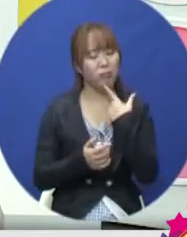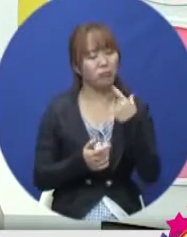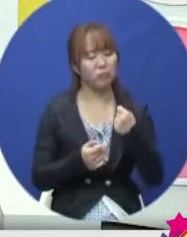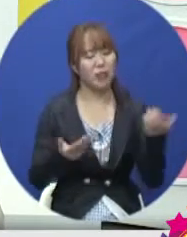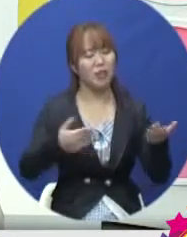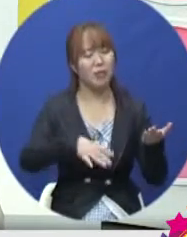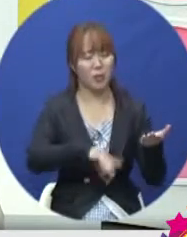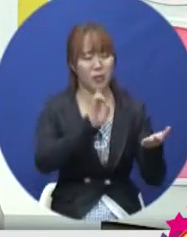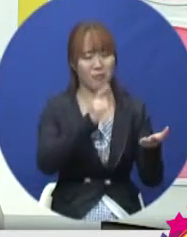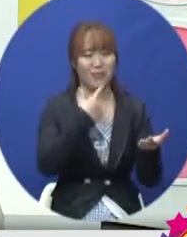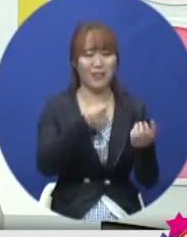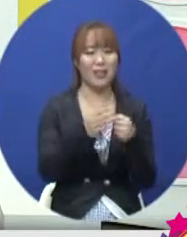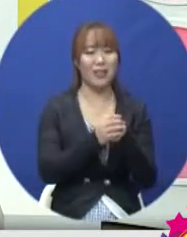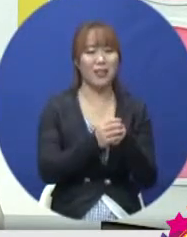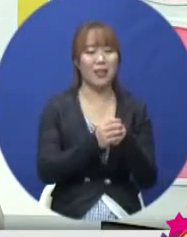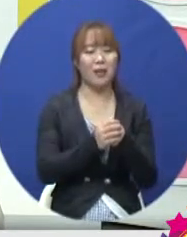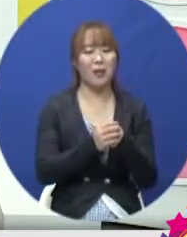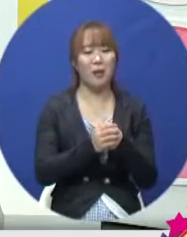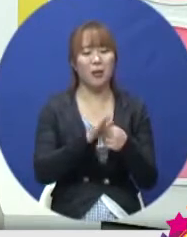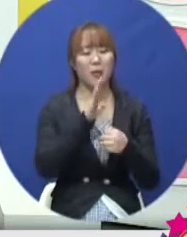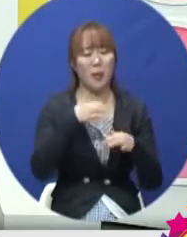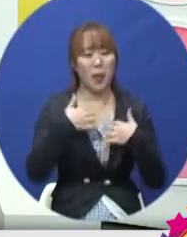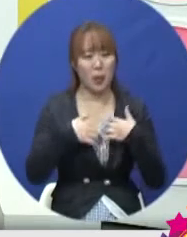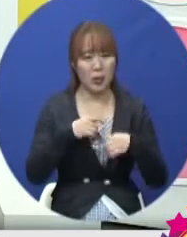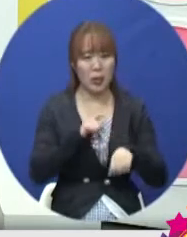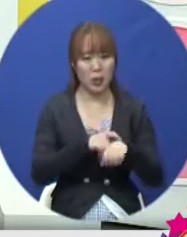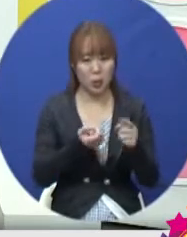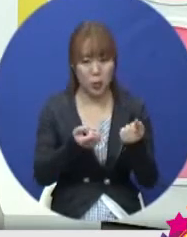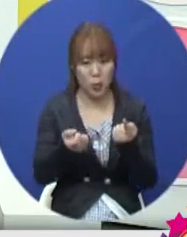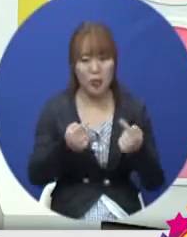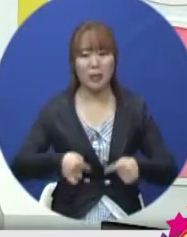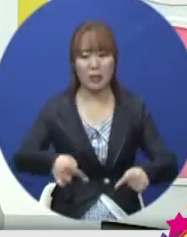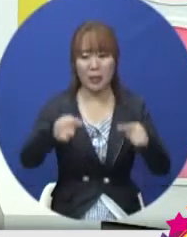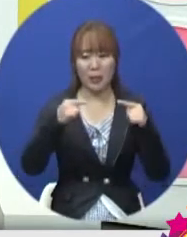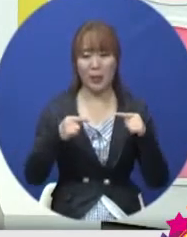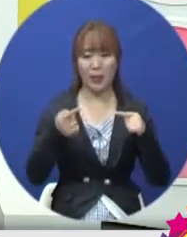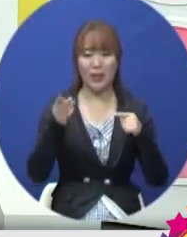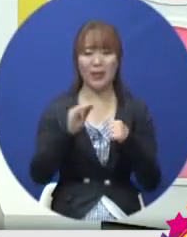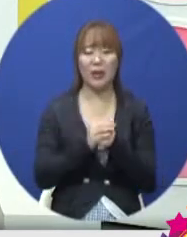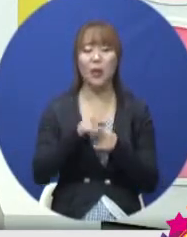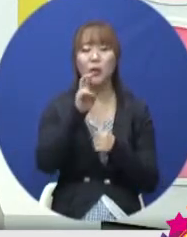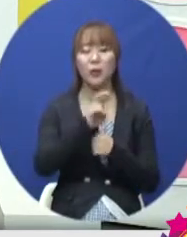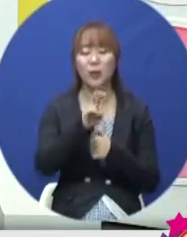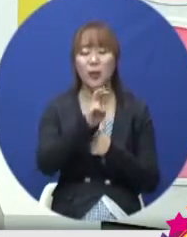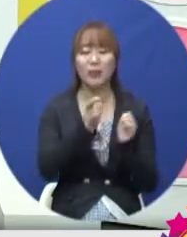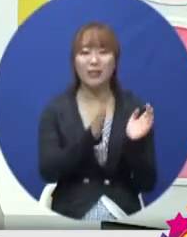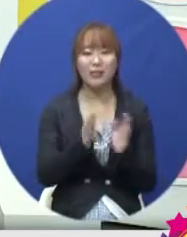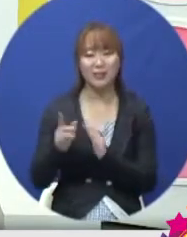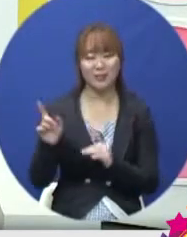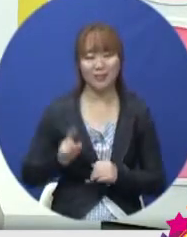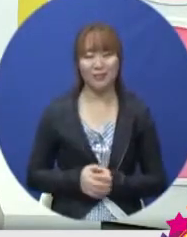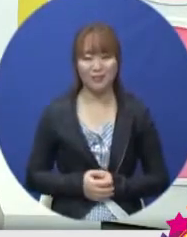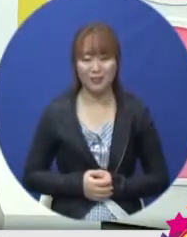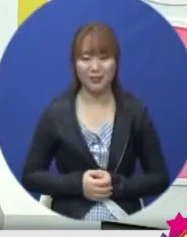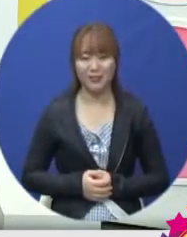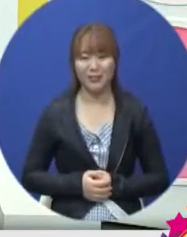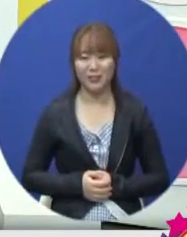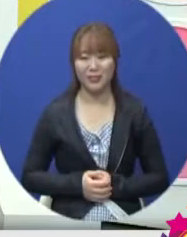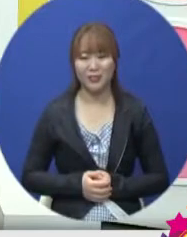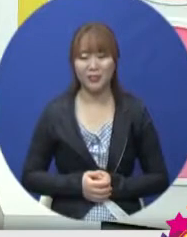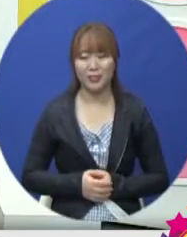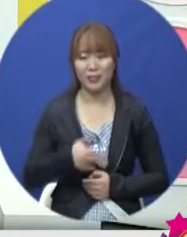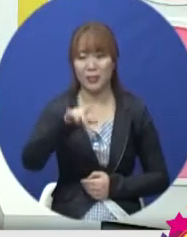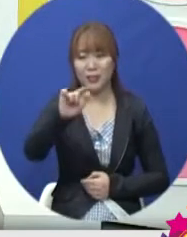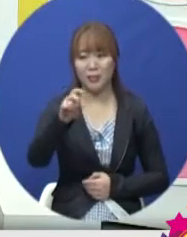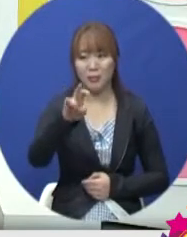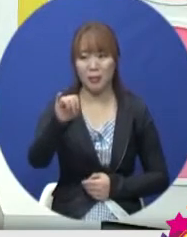먼저죠. 예. 너무 반갑고 일부러 또 시간을 맞춰서 오셨는데 네. 노래는 무슨 노래 부르시겠어요? 네. 저